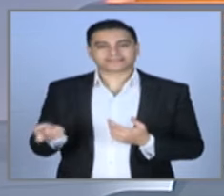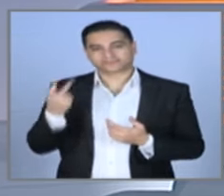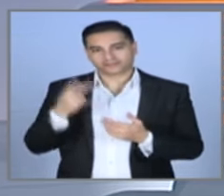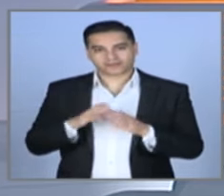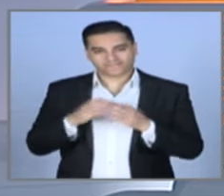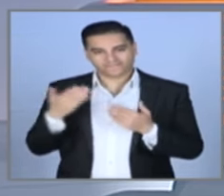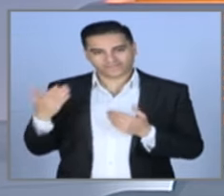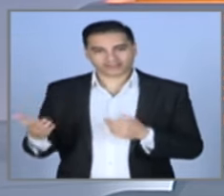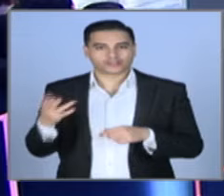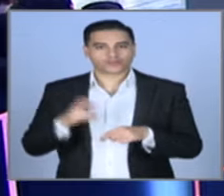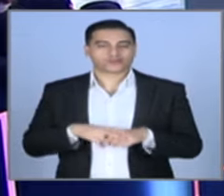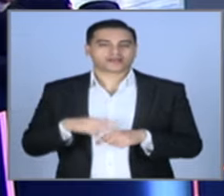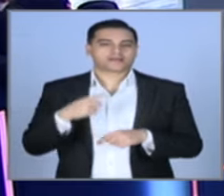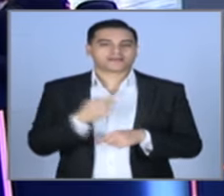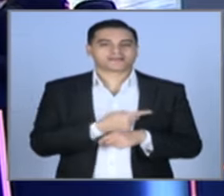175 عيلة طاحون،